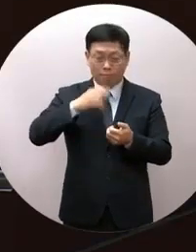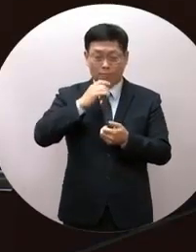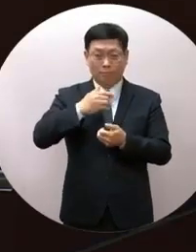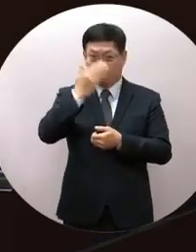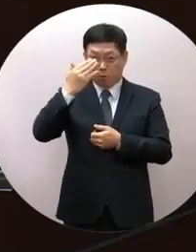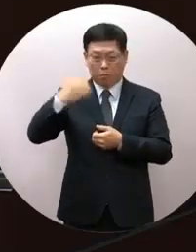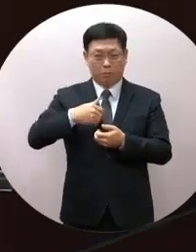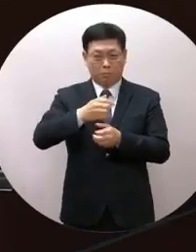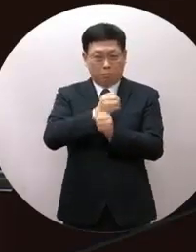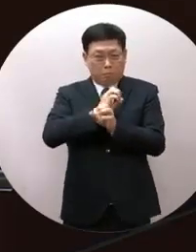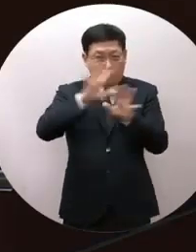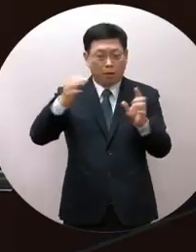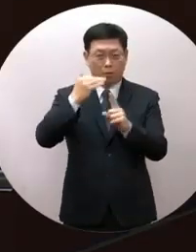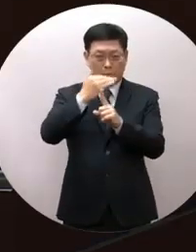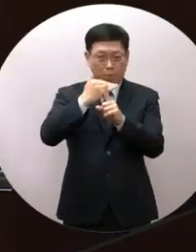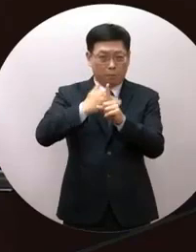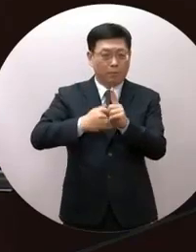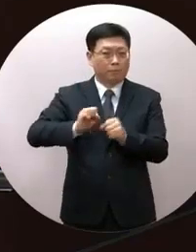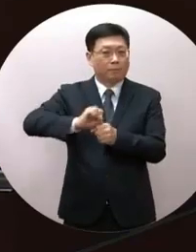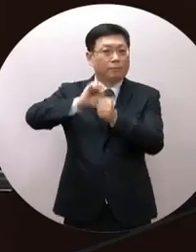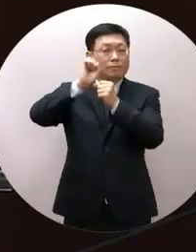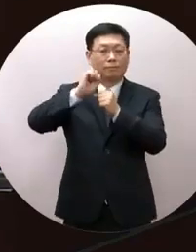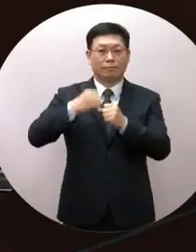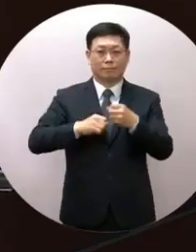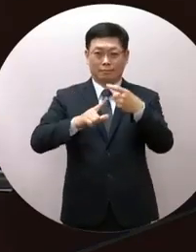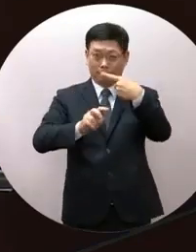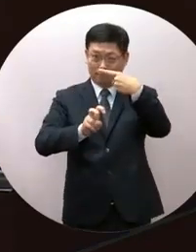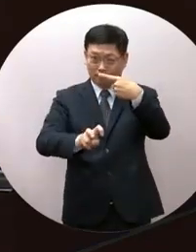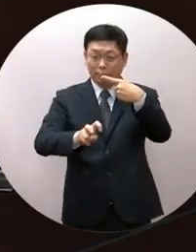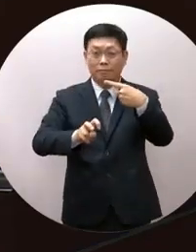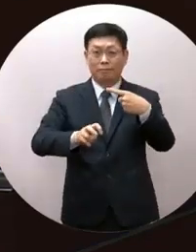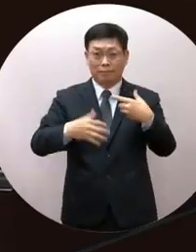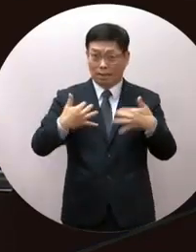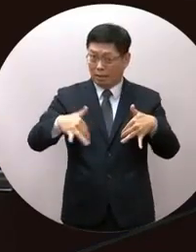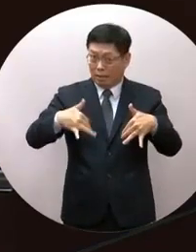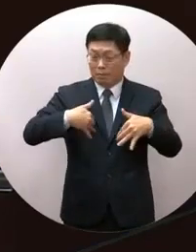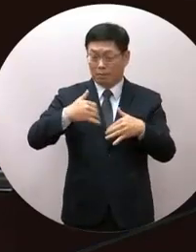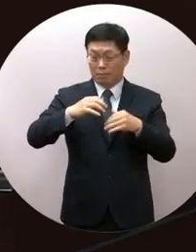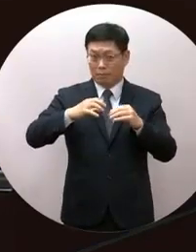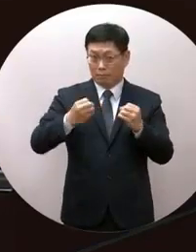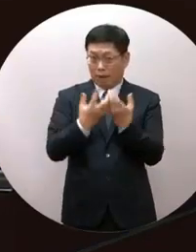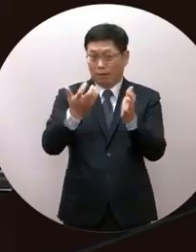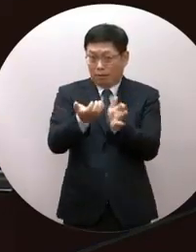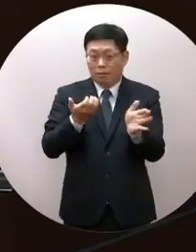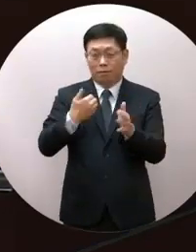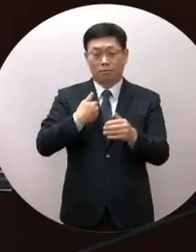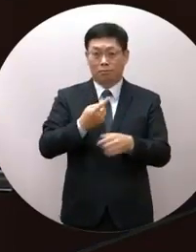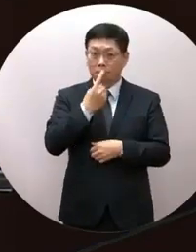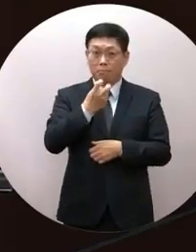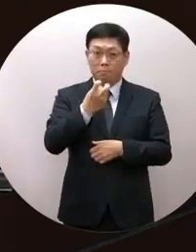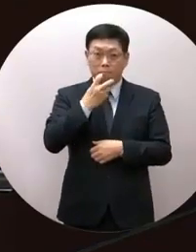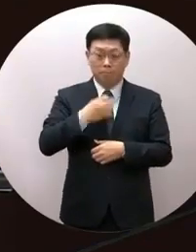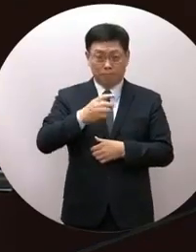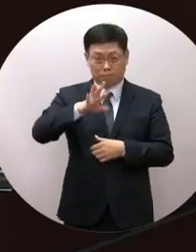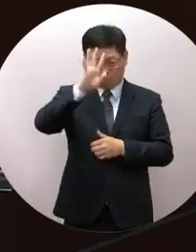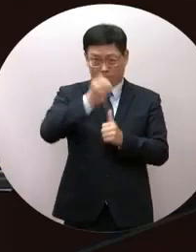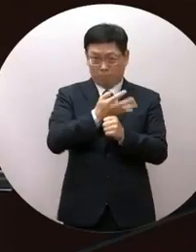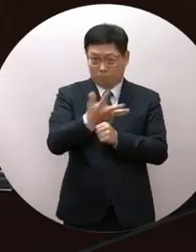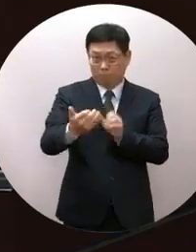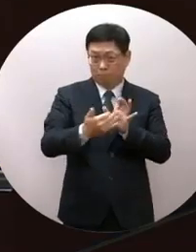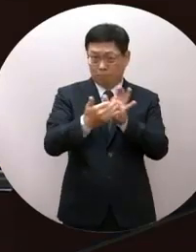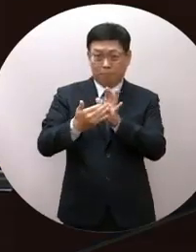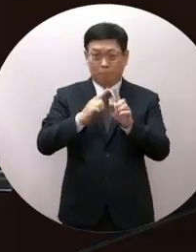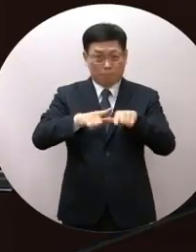等措施。1月20日，在国内未有病例前，中央流行疫情指挥中